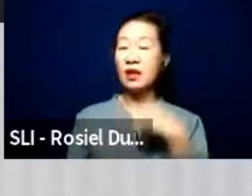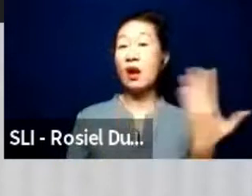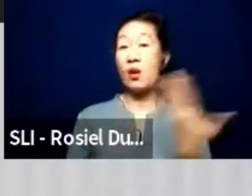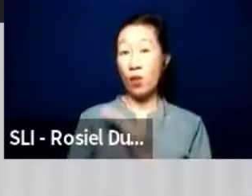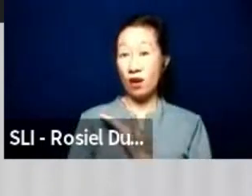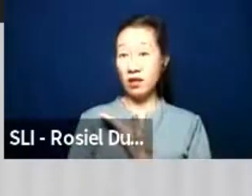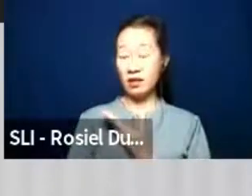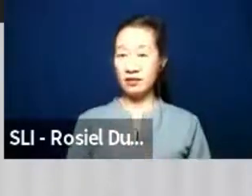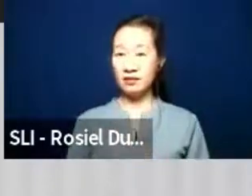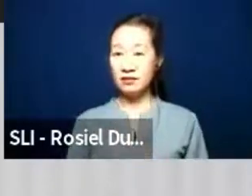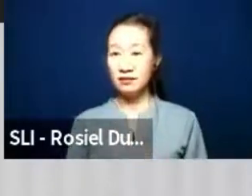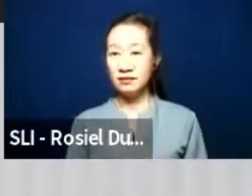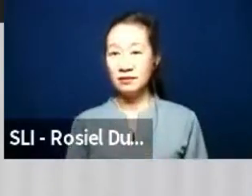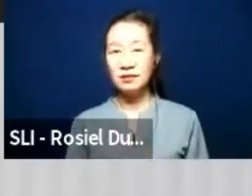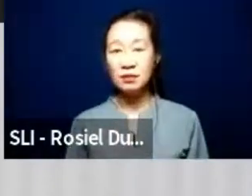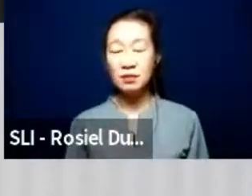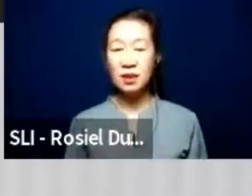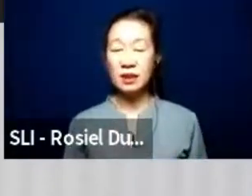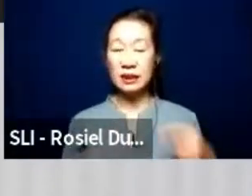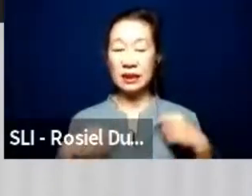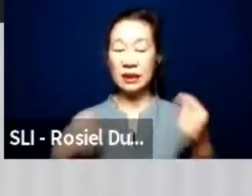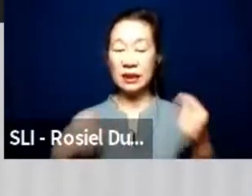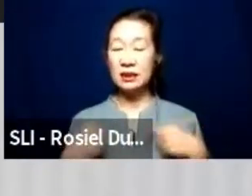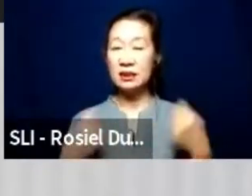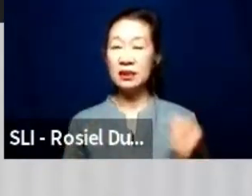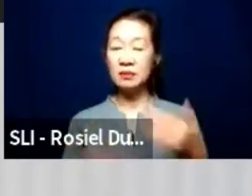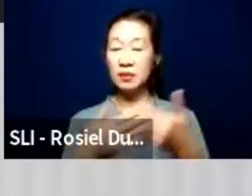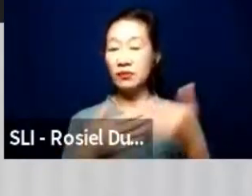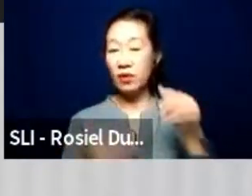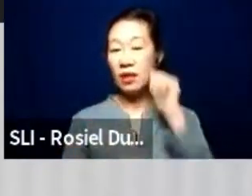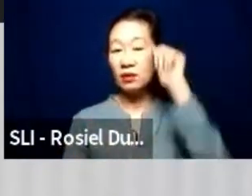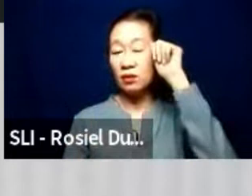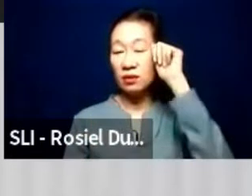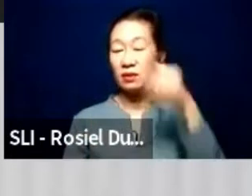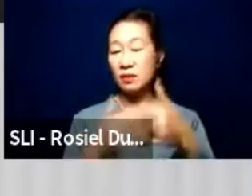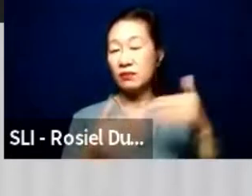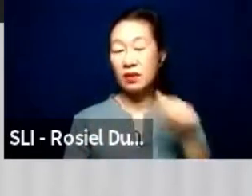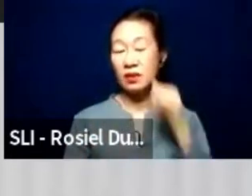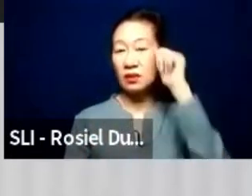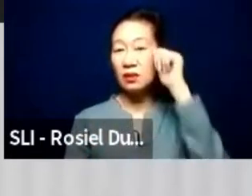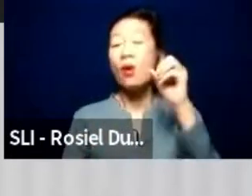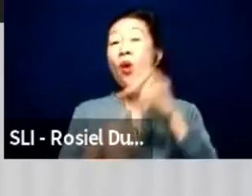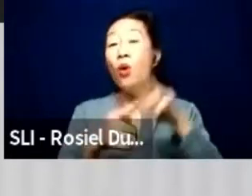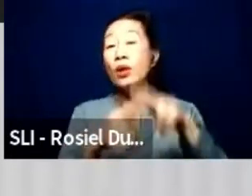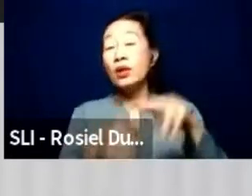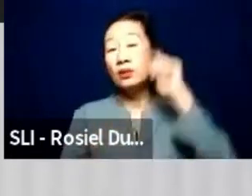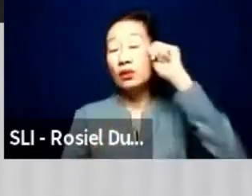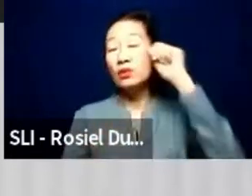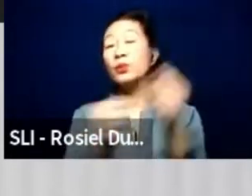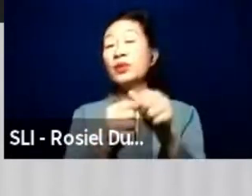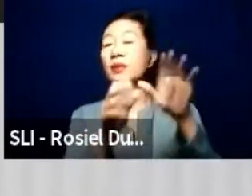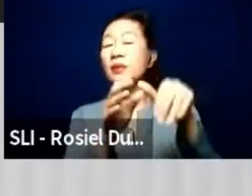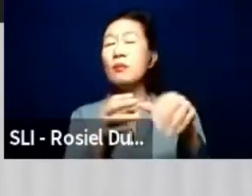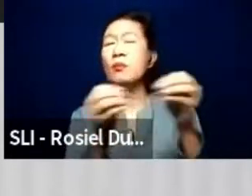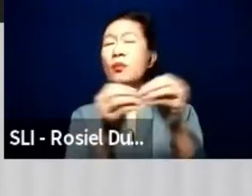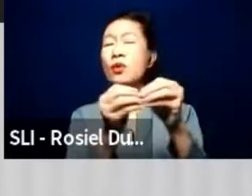mga teens, mga adolescents, no, at mga adults with disabilities. Mas madami